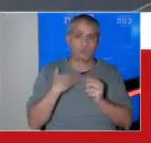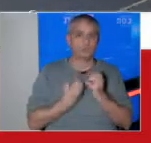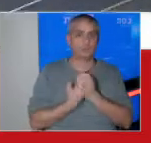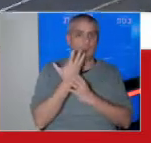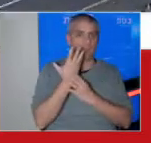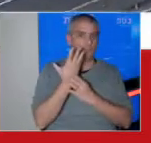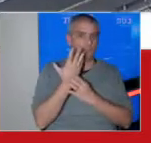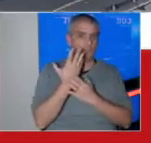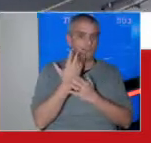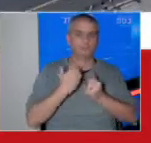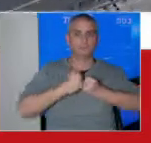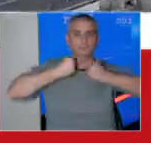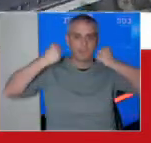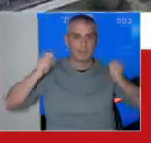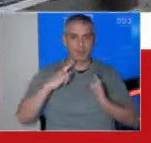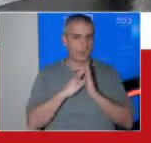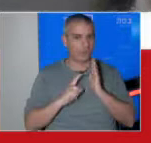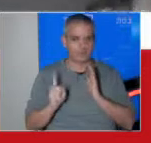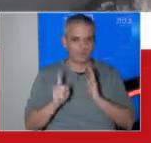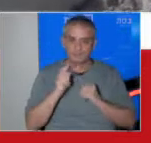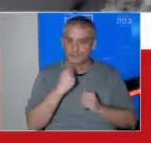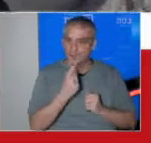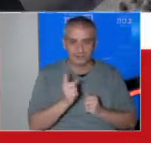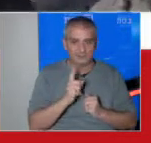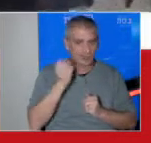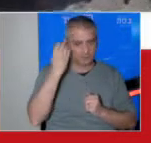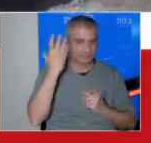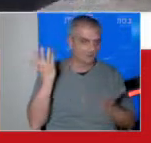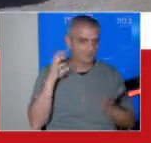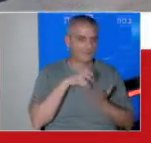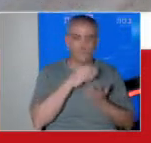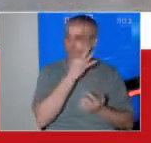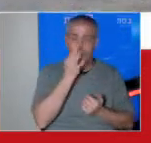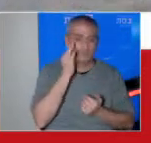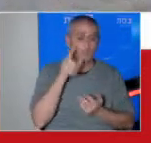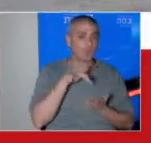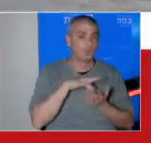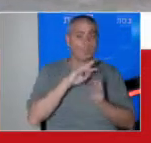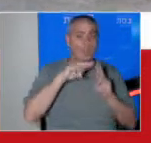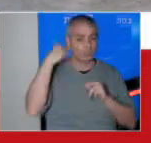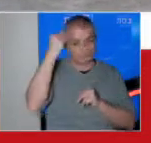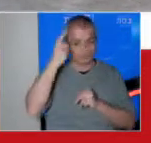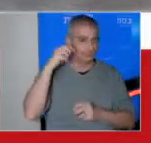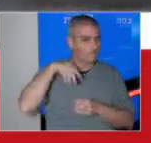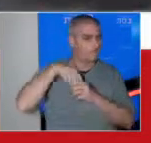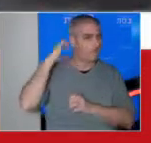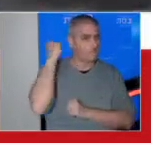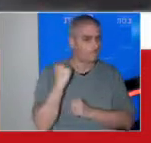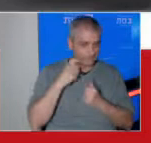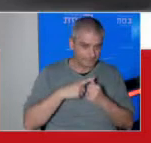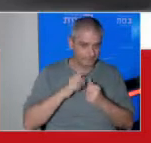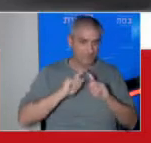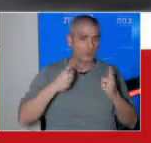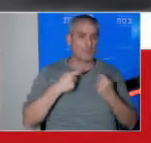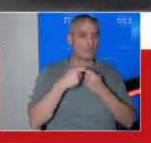להקים אימפריה לא חוקית. עכשיו צריך להגיד, זה לא סתם מאחז בדואי, זה מקום שהרשות הפלסטינית תקע בו יתד, זה מקום שיש כל